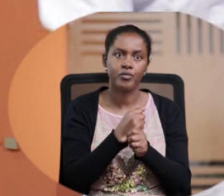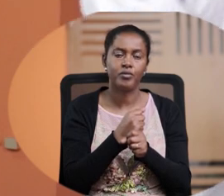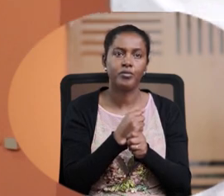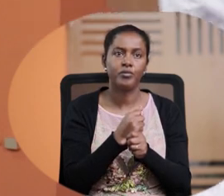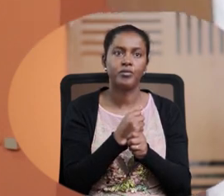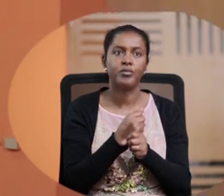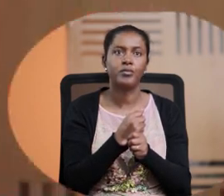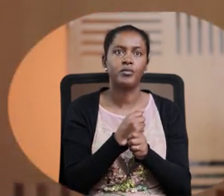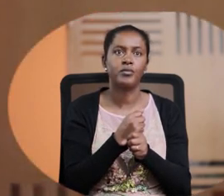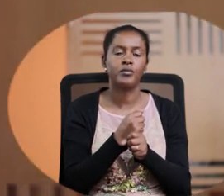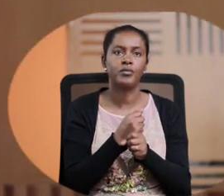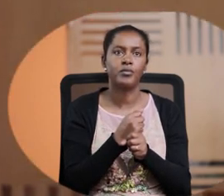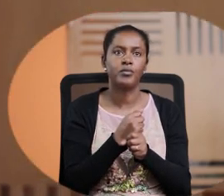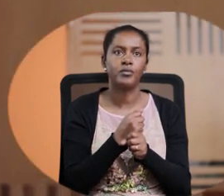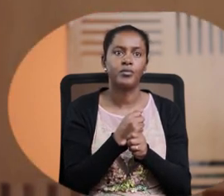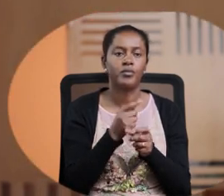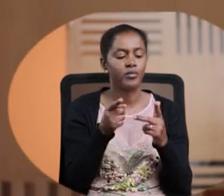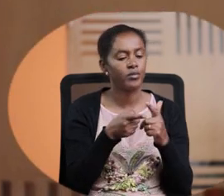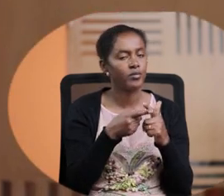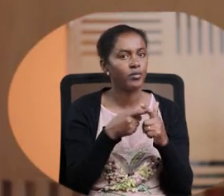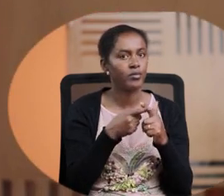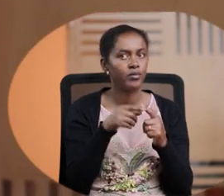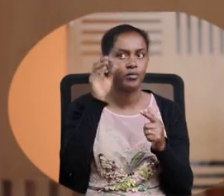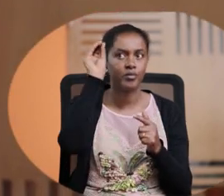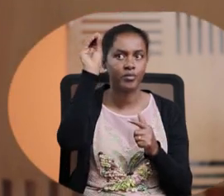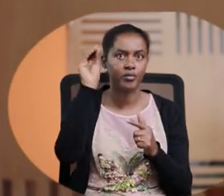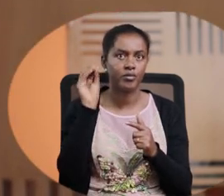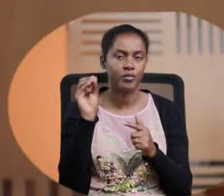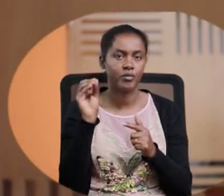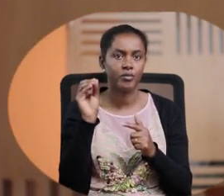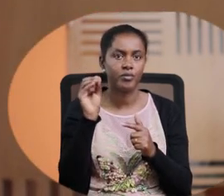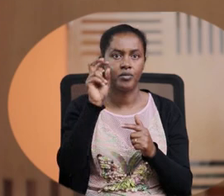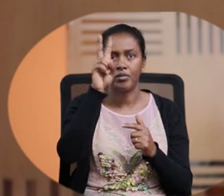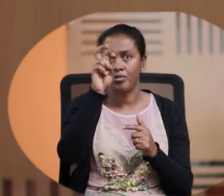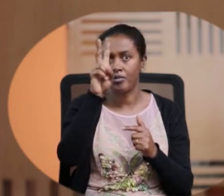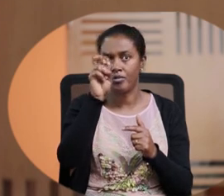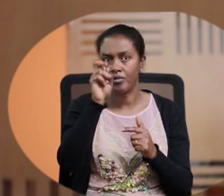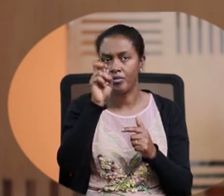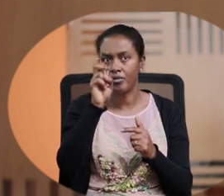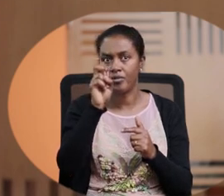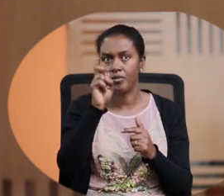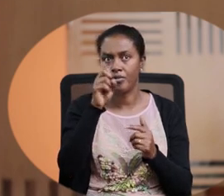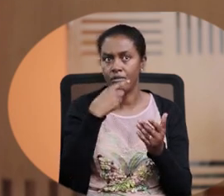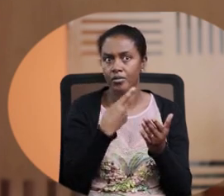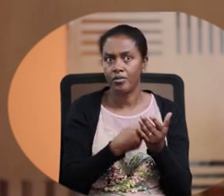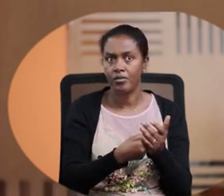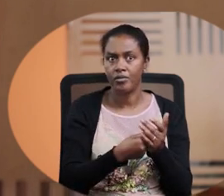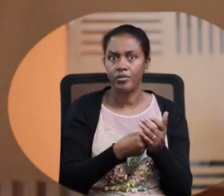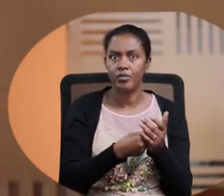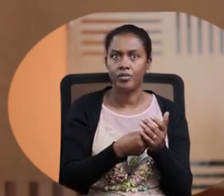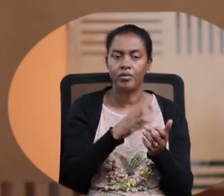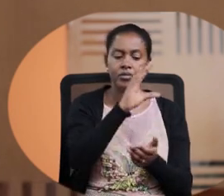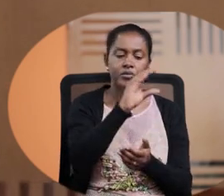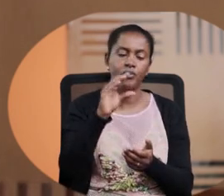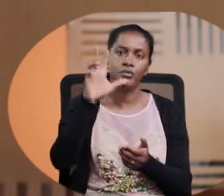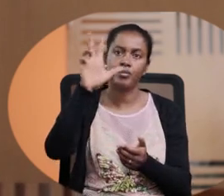ba gengo kamnu dalla sakana ini la mafan ibanta digdam kan dibba sadif jatam